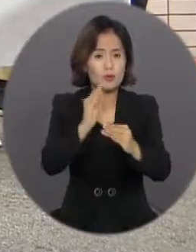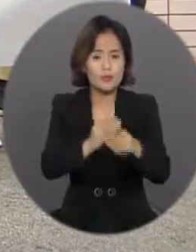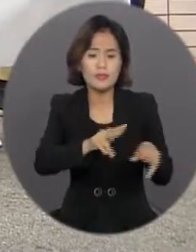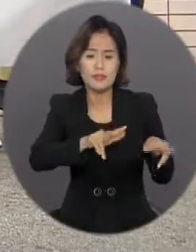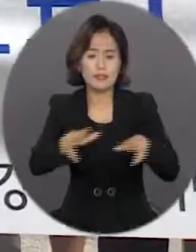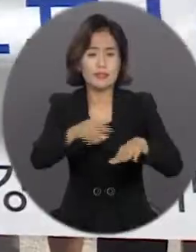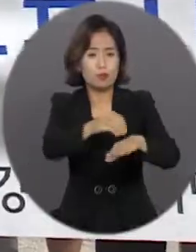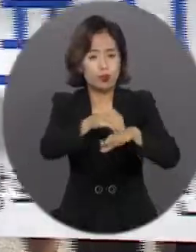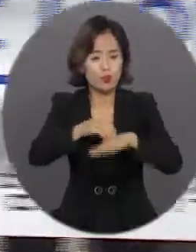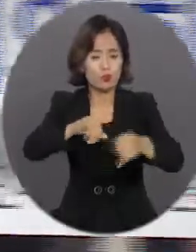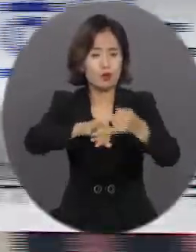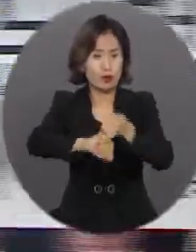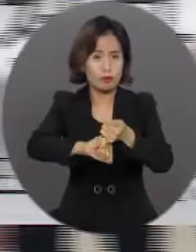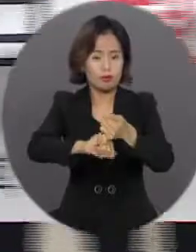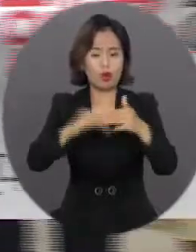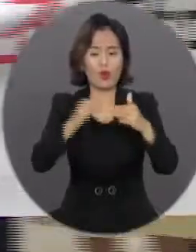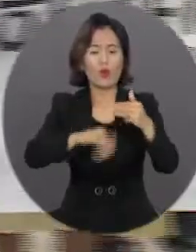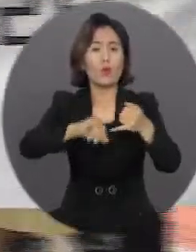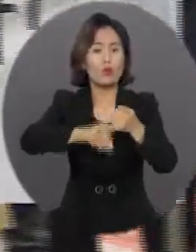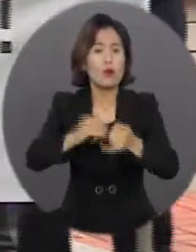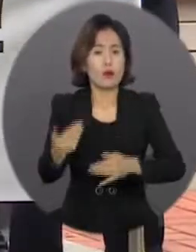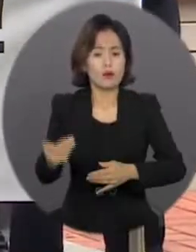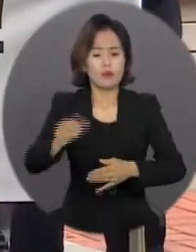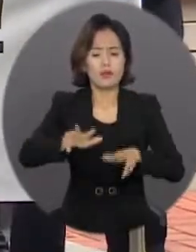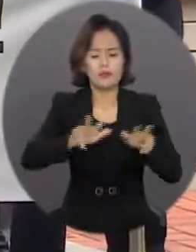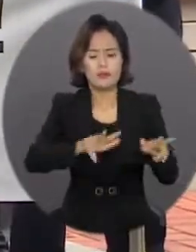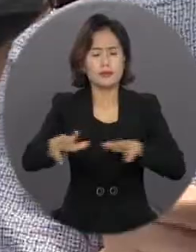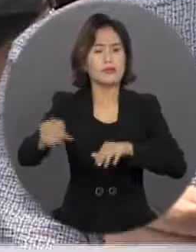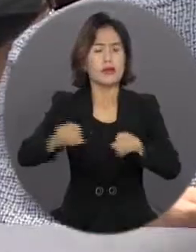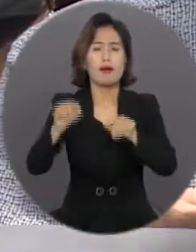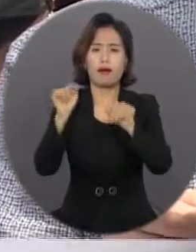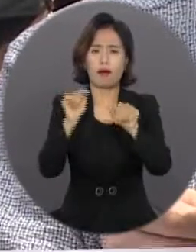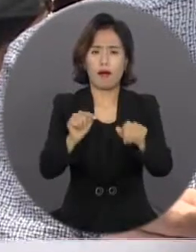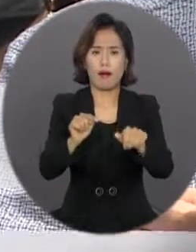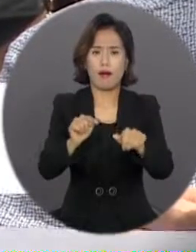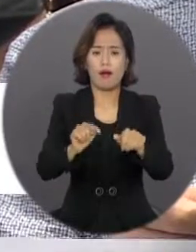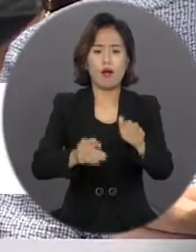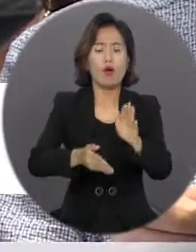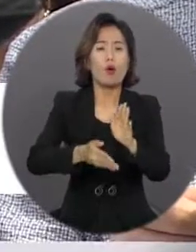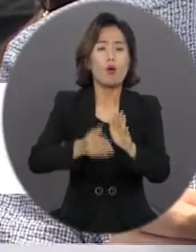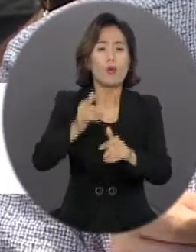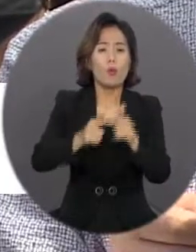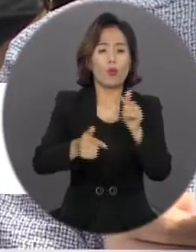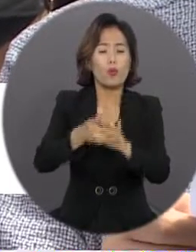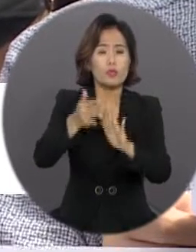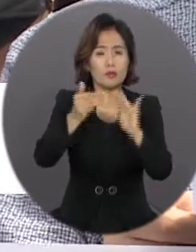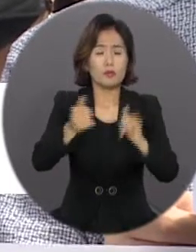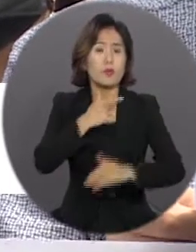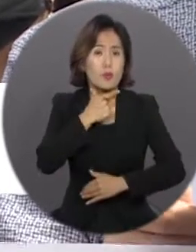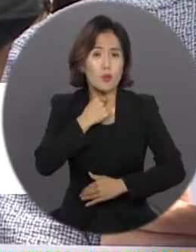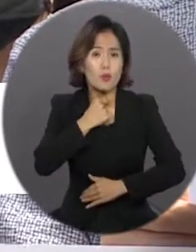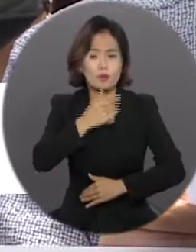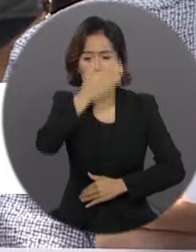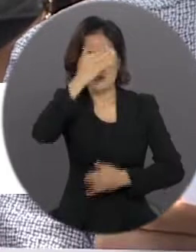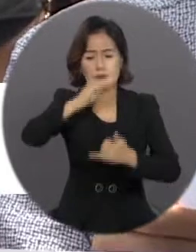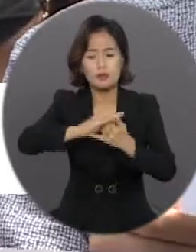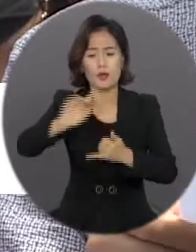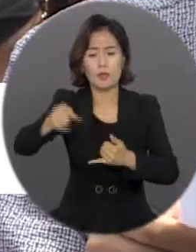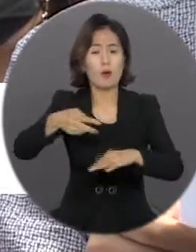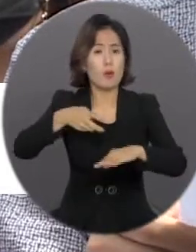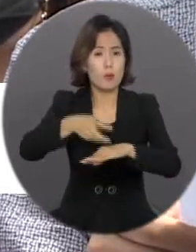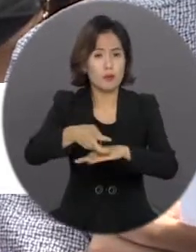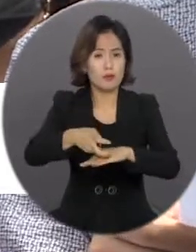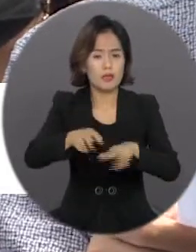즉시 도입하기로 약속했던 공약을 이행하라는 겁니다. 목포 시민의 염원인 청소년 100원 버스가 지체